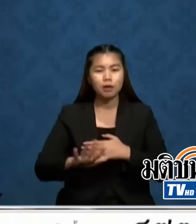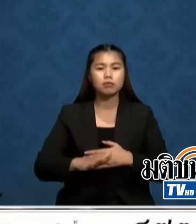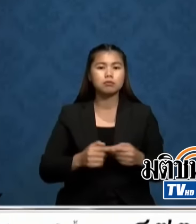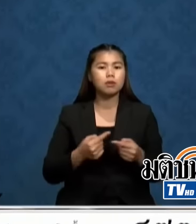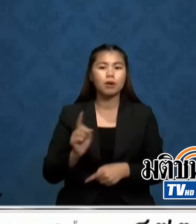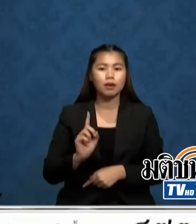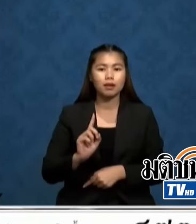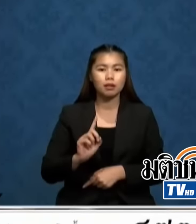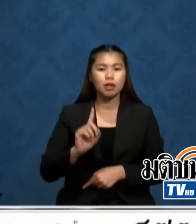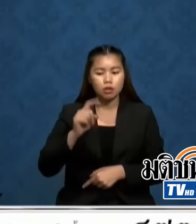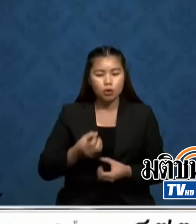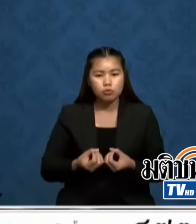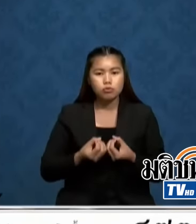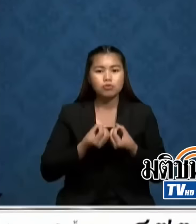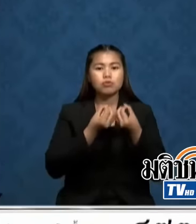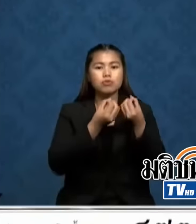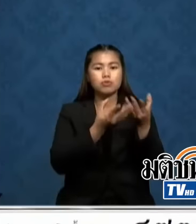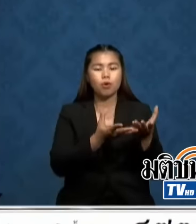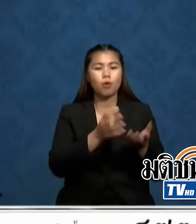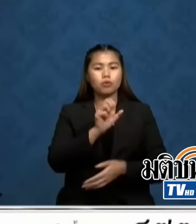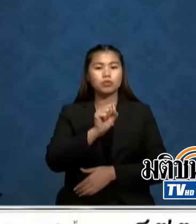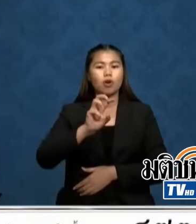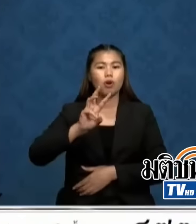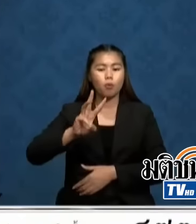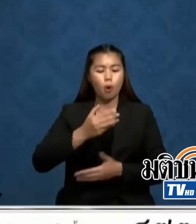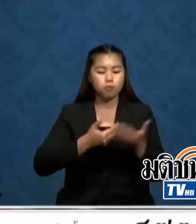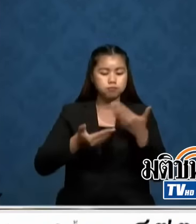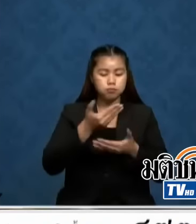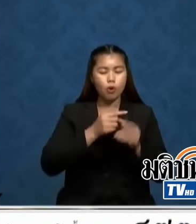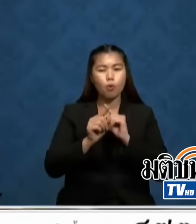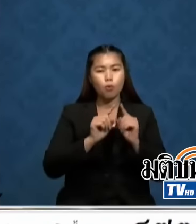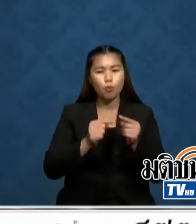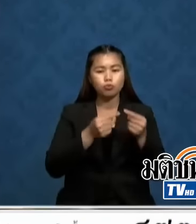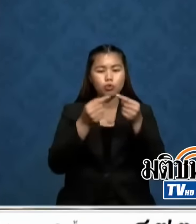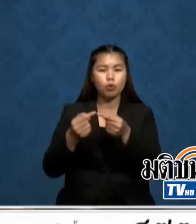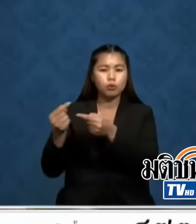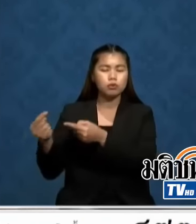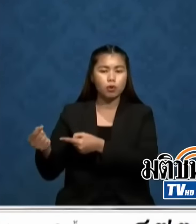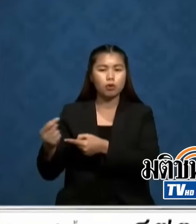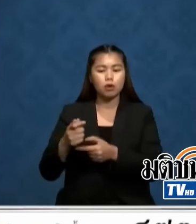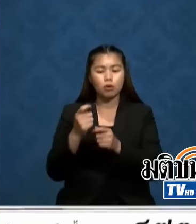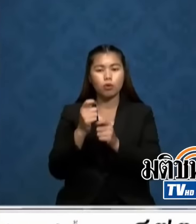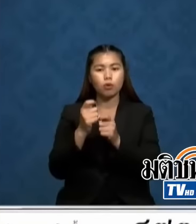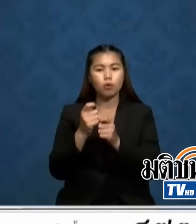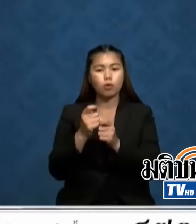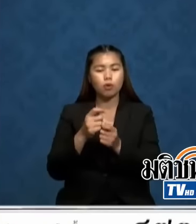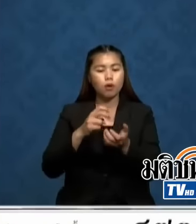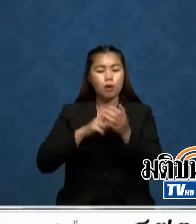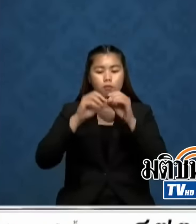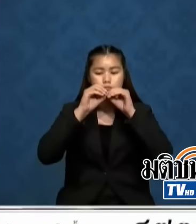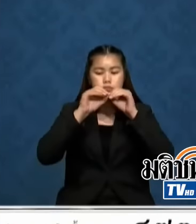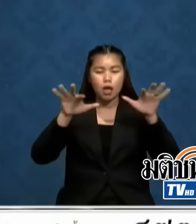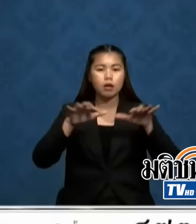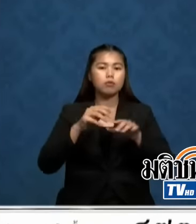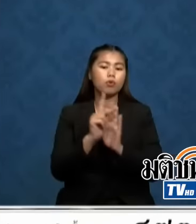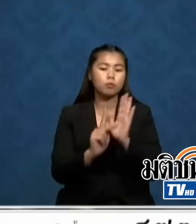พอต้องส่งให้พี่ๆสวของเราไปพิจารณาต่อด้วยนะครับกว่าจะออกเป็นกฎหมายได้ใช้ระยะเวลาใช้